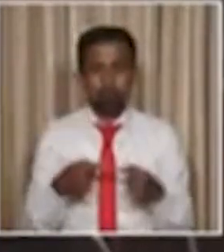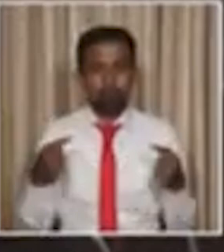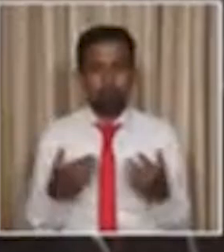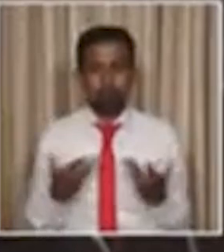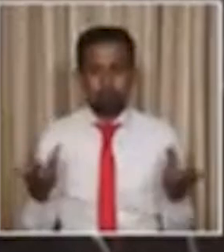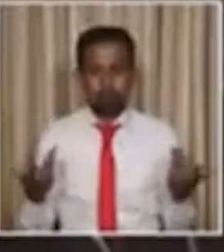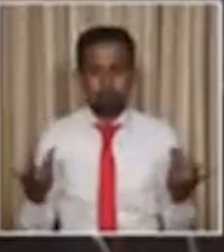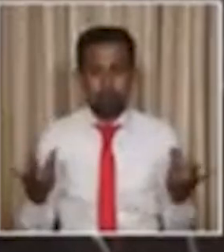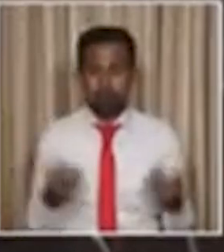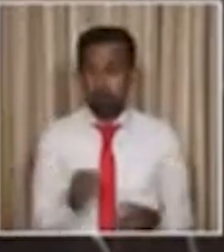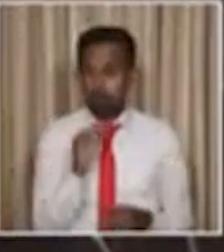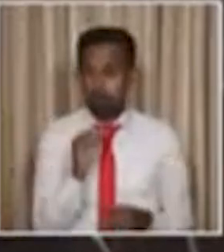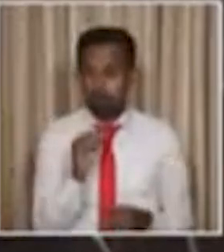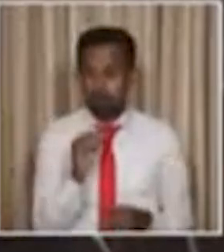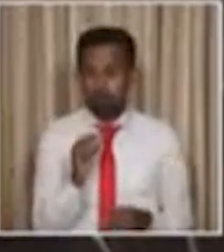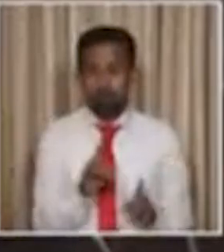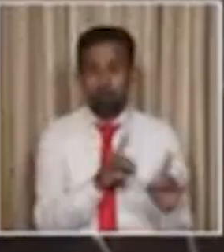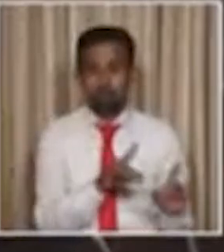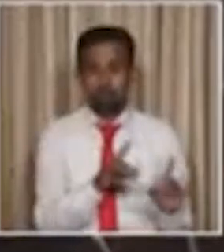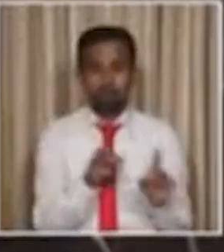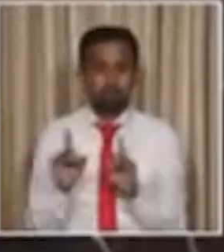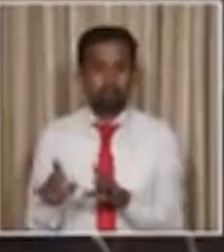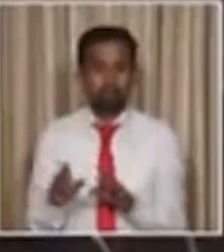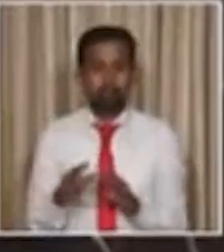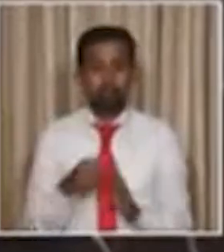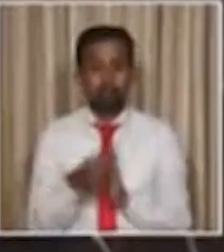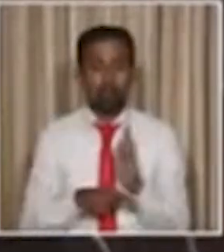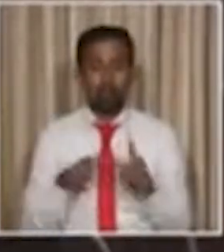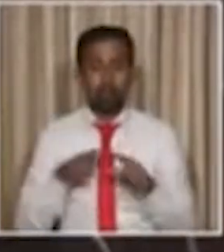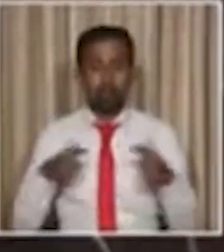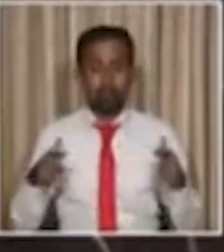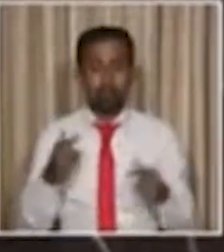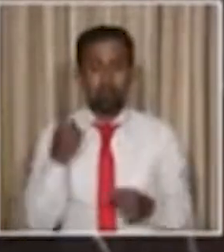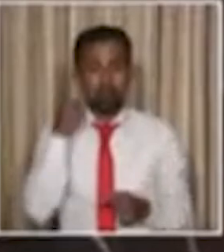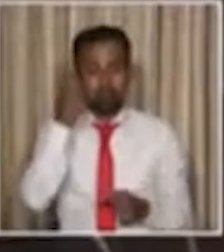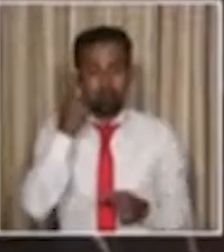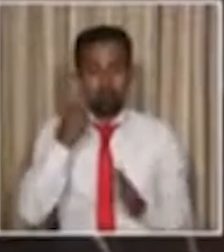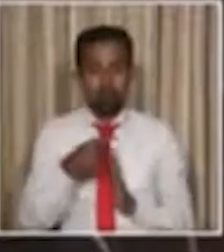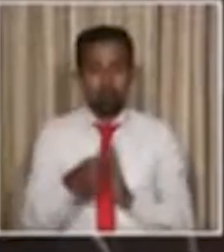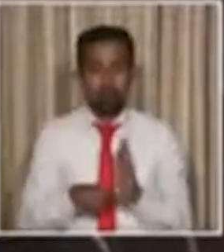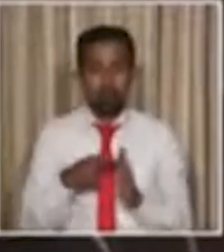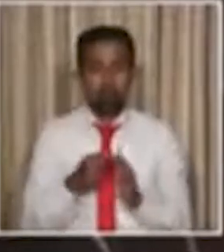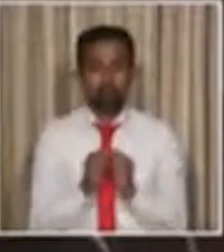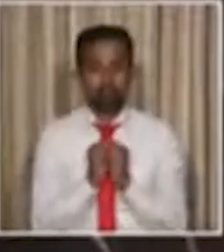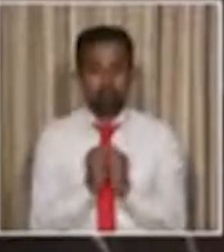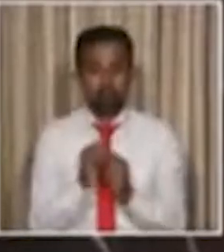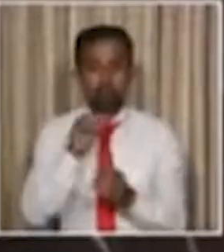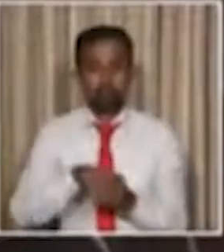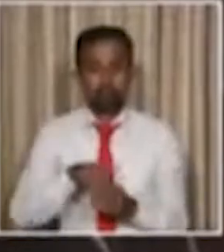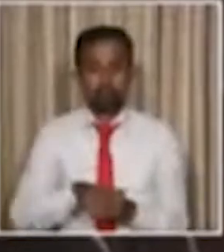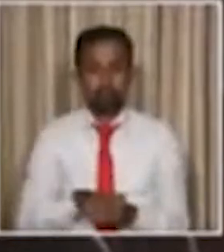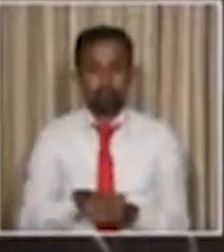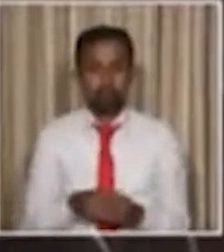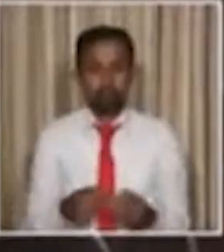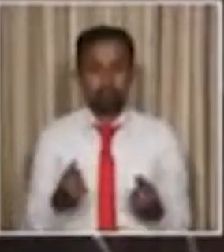නැහැ හැබැයි ඒ හා සමගම මව් භාෂාවේ හැකියාව මව් භාෂාවෙන් ඒ වෘත්තියවල යෙදීම